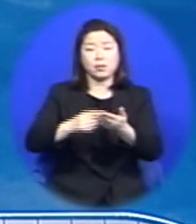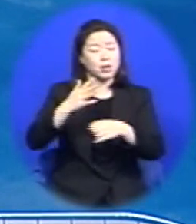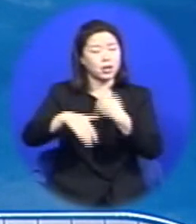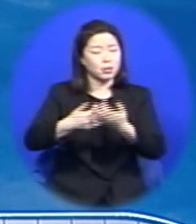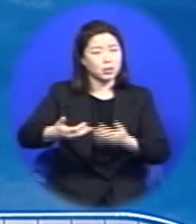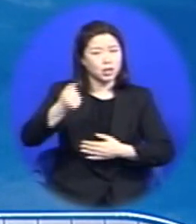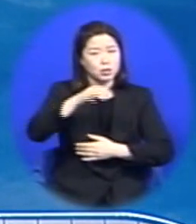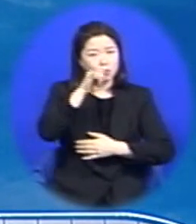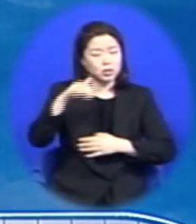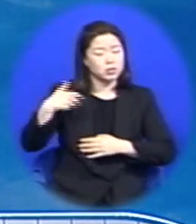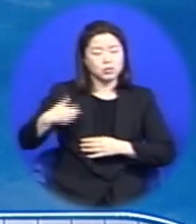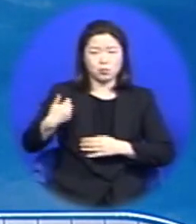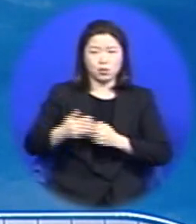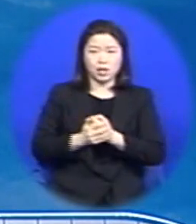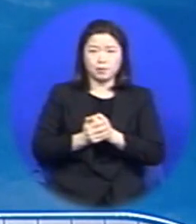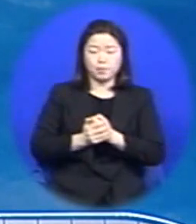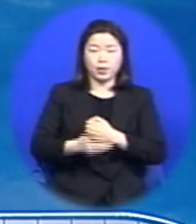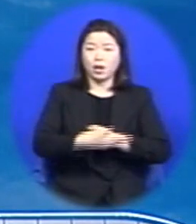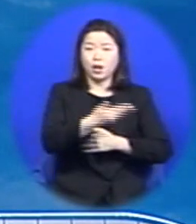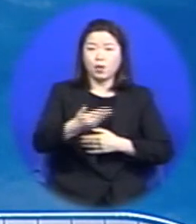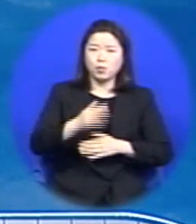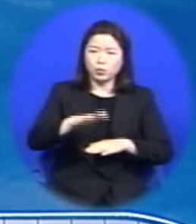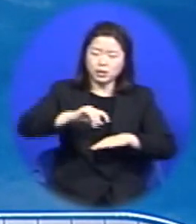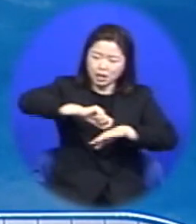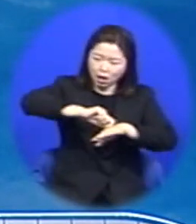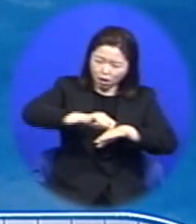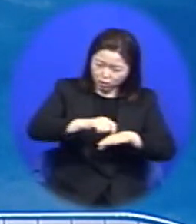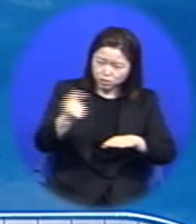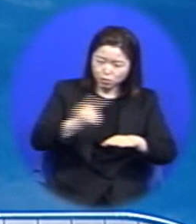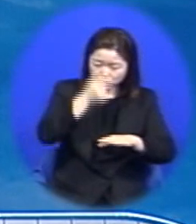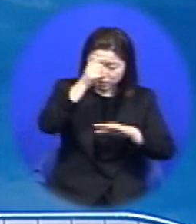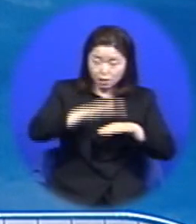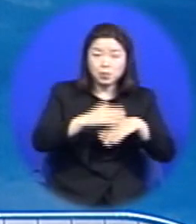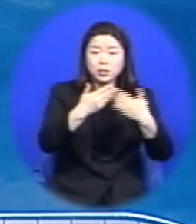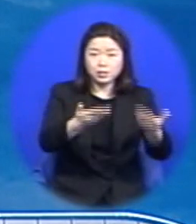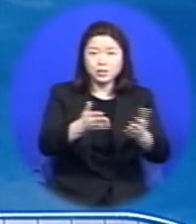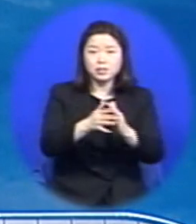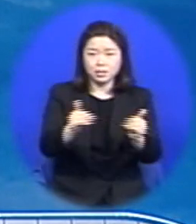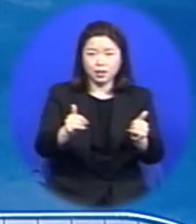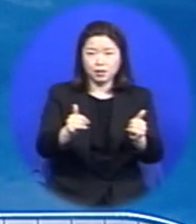여러분이 예배가 지겹고 오늘 억지로 교회에 나와서 예배 드리시는 분들,